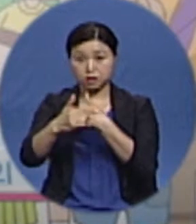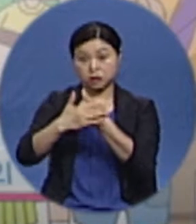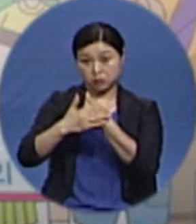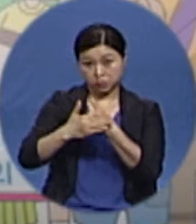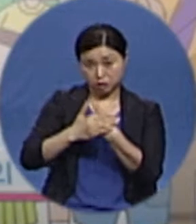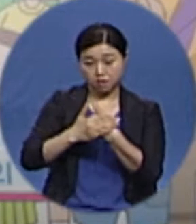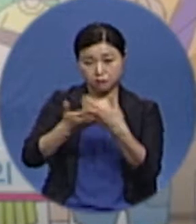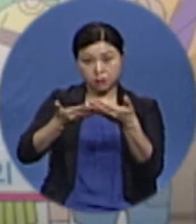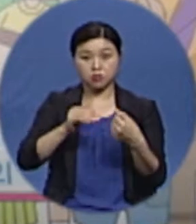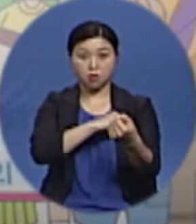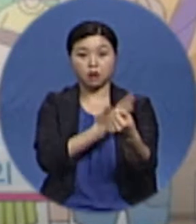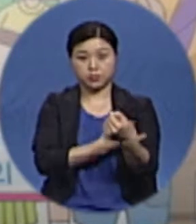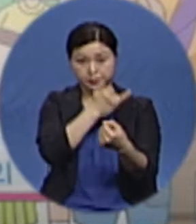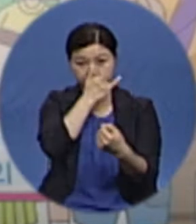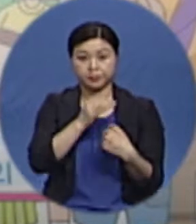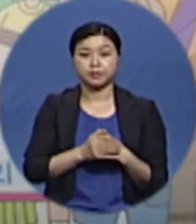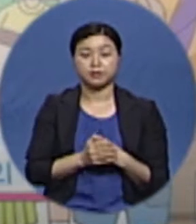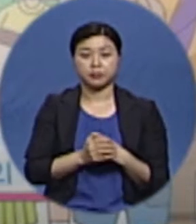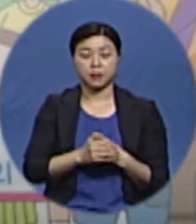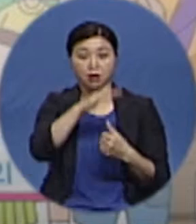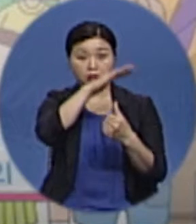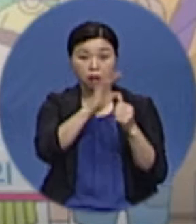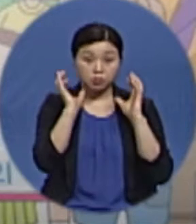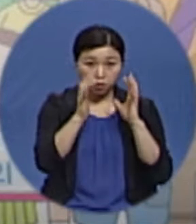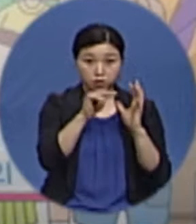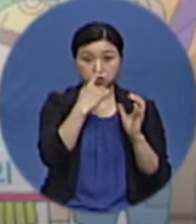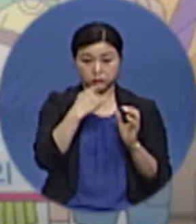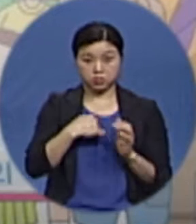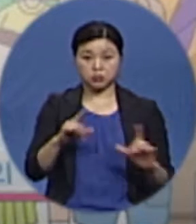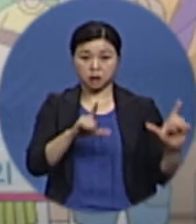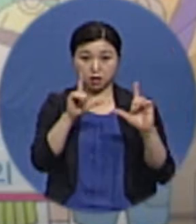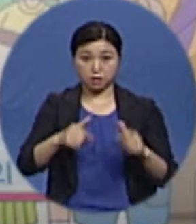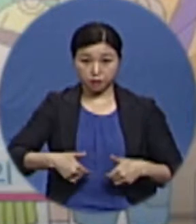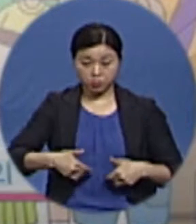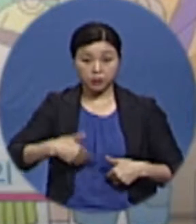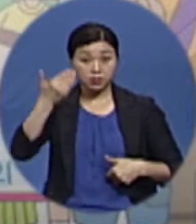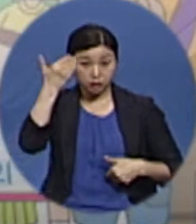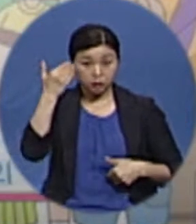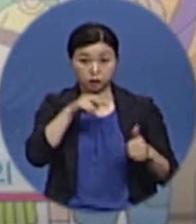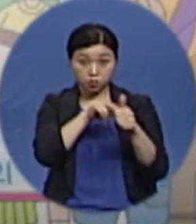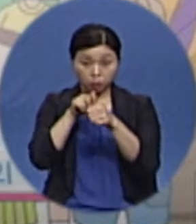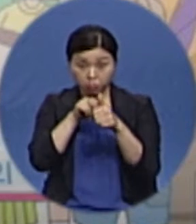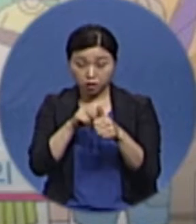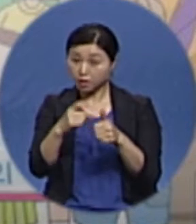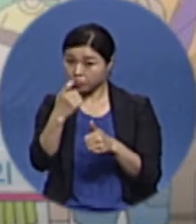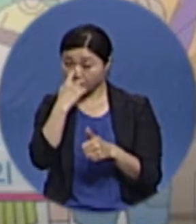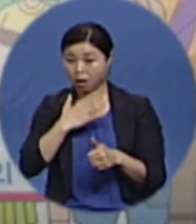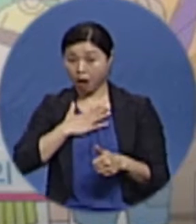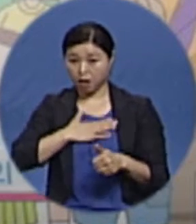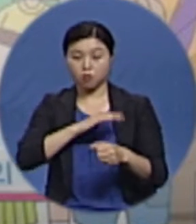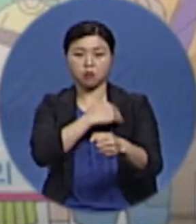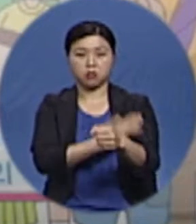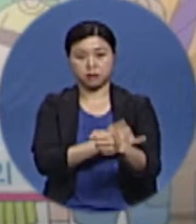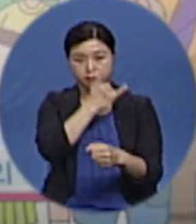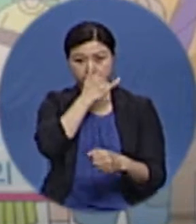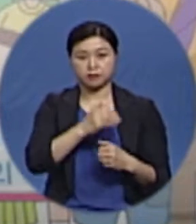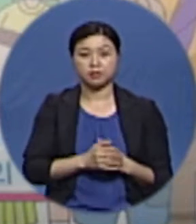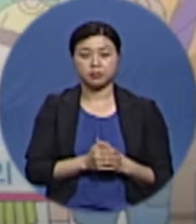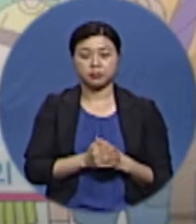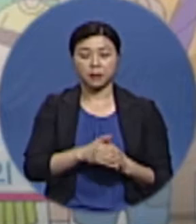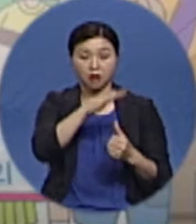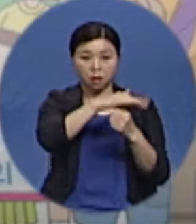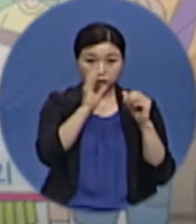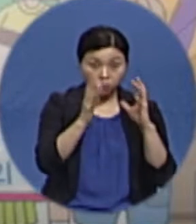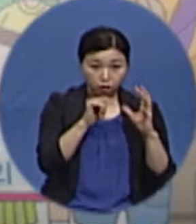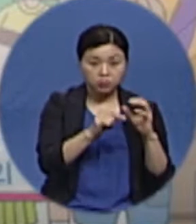지원받을 권리가 있다. 아동은 자신이 살아가는 데 필요한 지식과 정보를 알 권리가 있다.